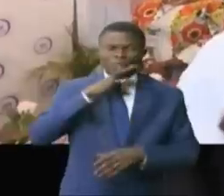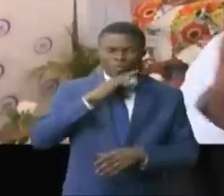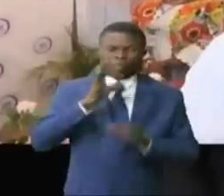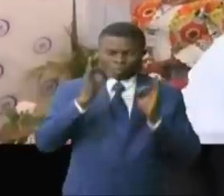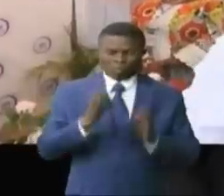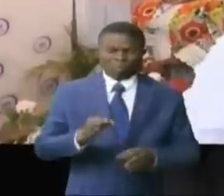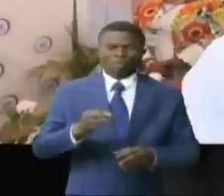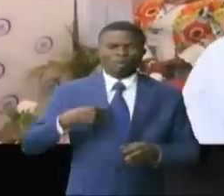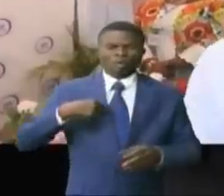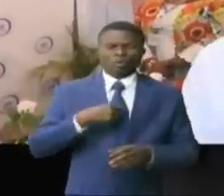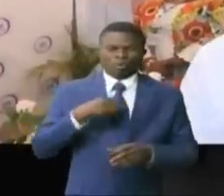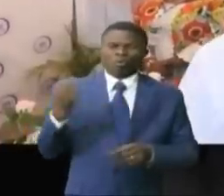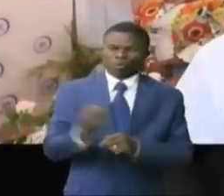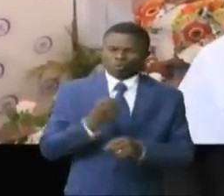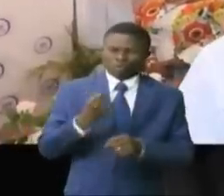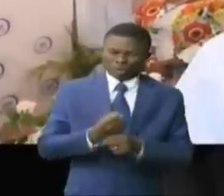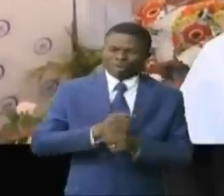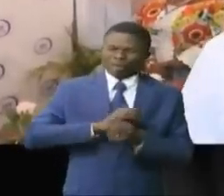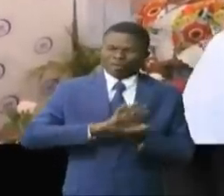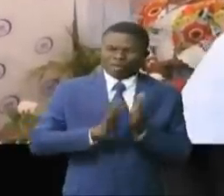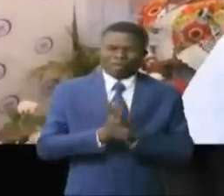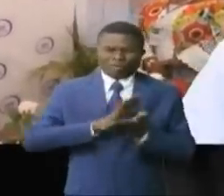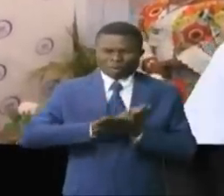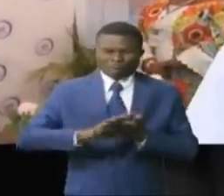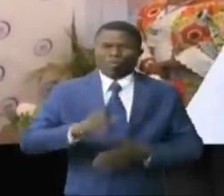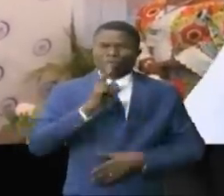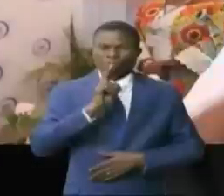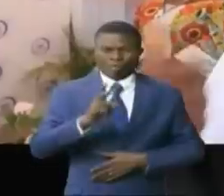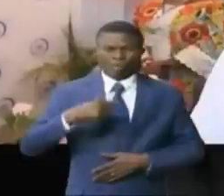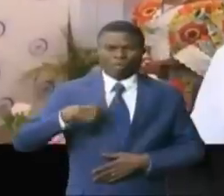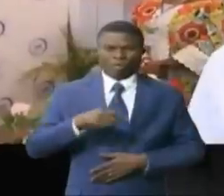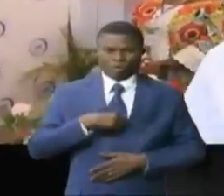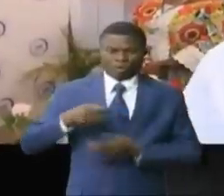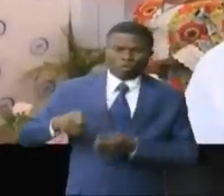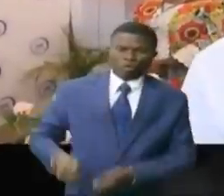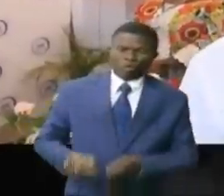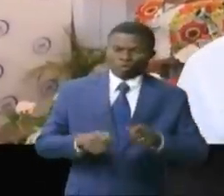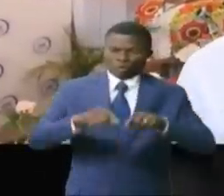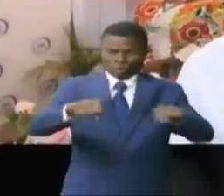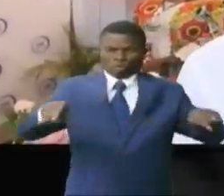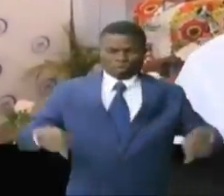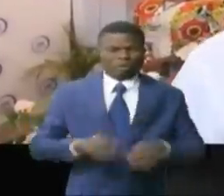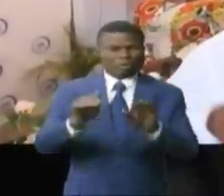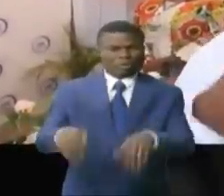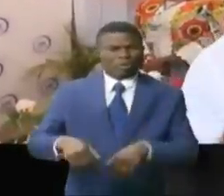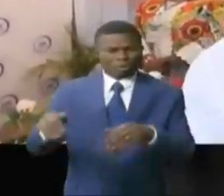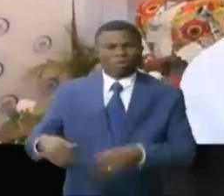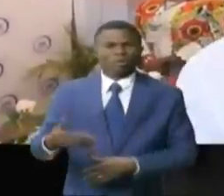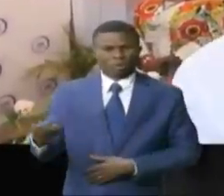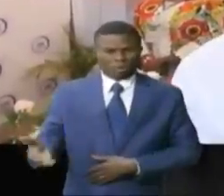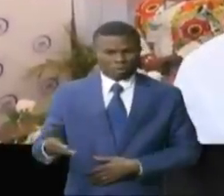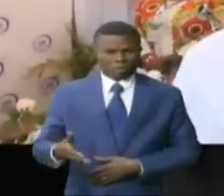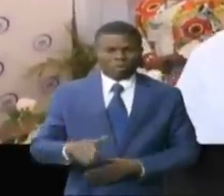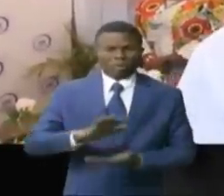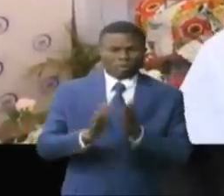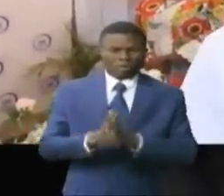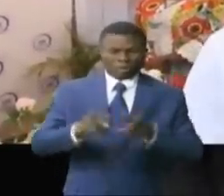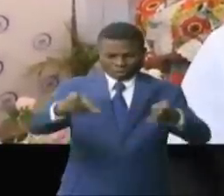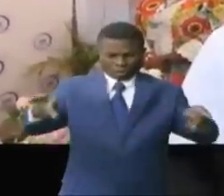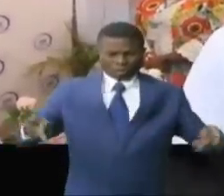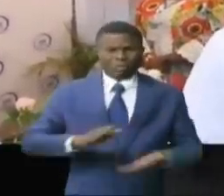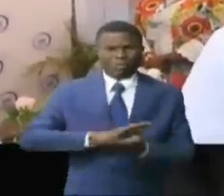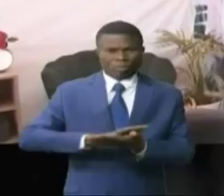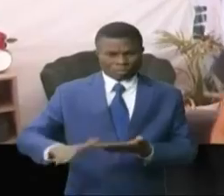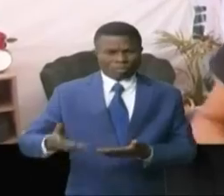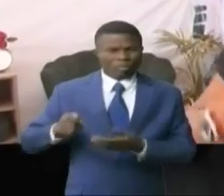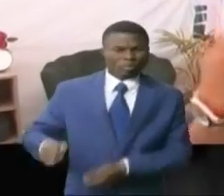encarcé, on nettoie tout. Et nous sommes dans le jardinage, même dans la prison, c'est nous qui assurons le jardinage, l'assainissement, même aussi la